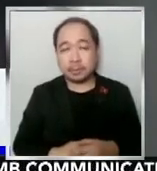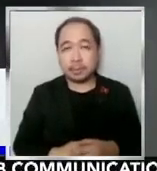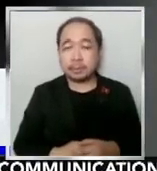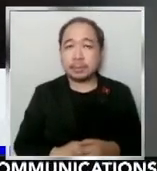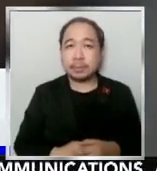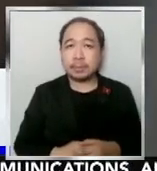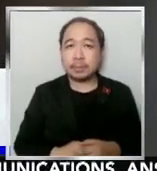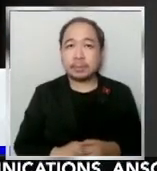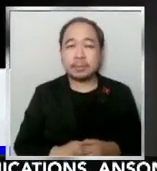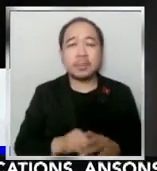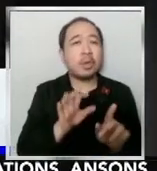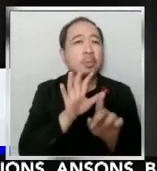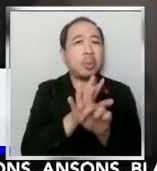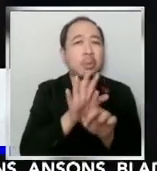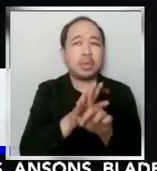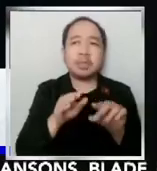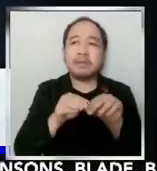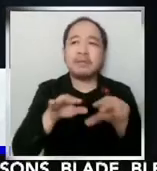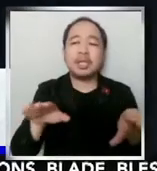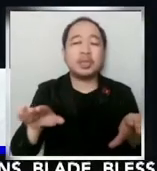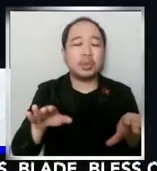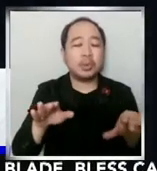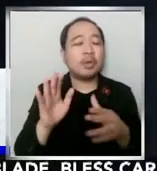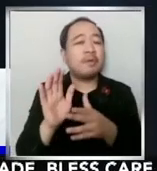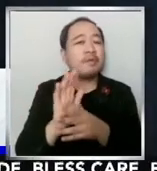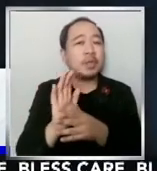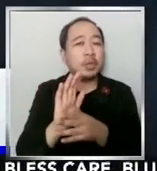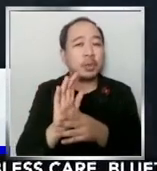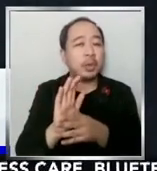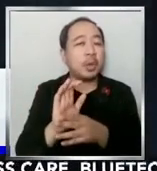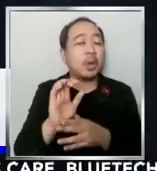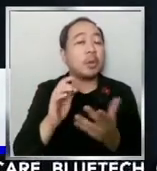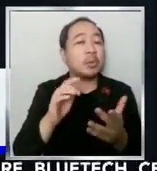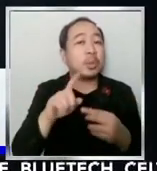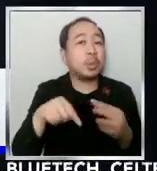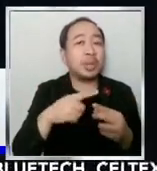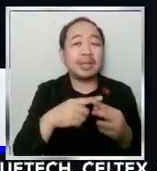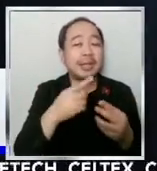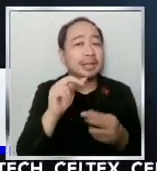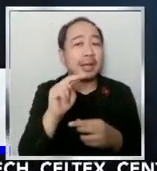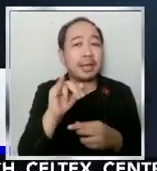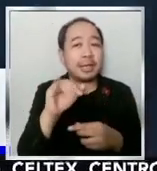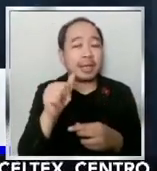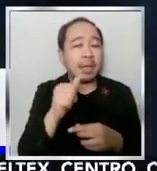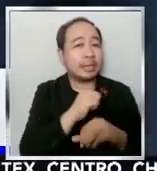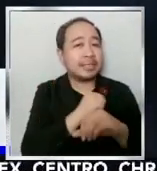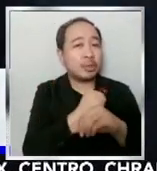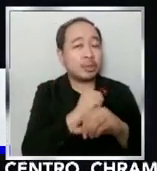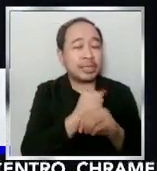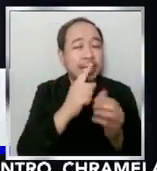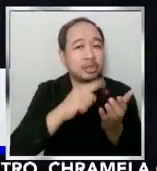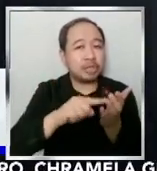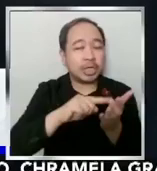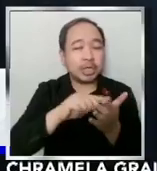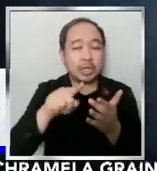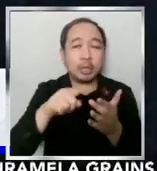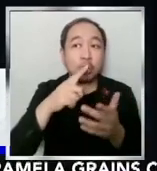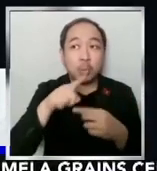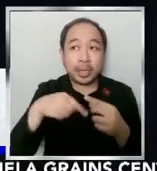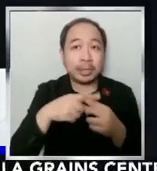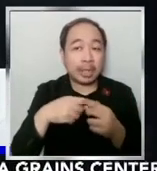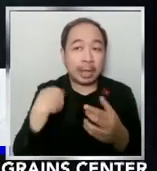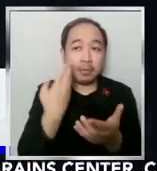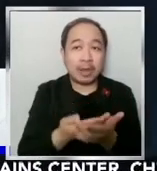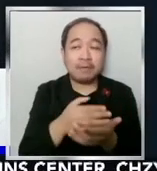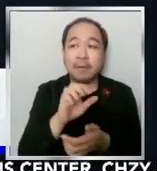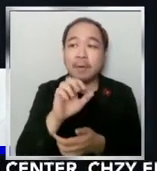Nag-viral ang video ng airport security sa security checkpoint sa NAIA na dinaanan ng Korean pop group na ENHYPEN.